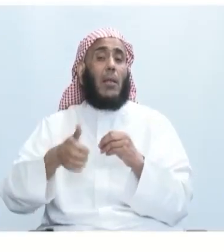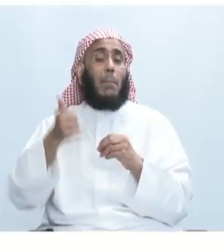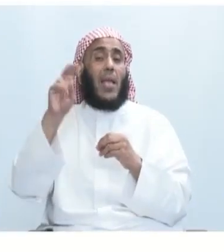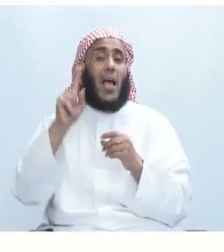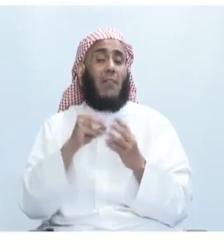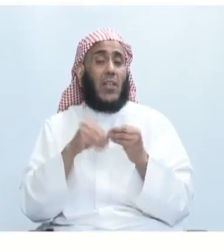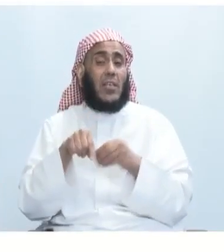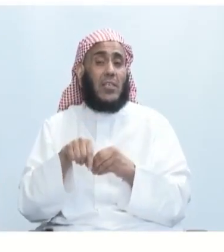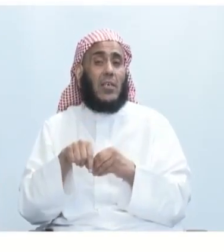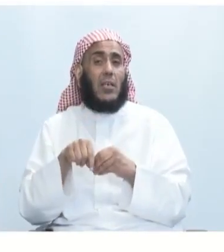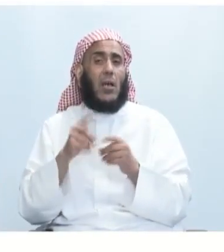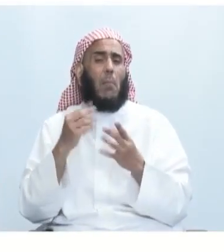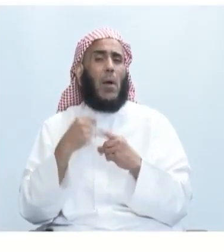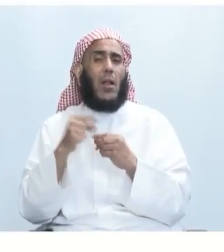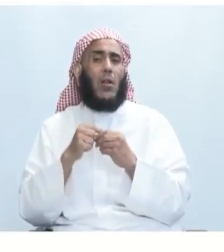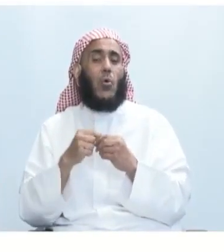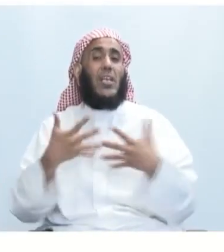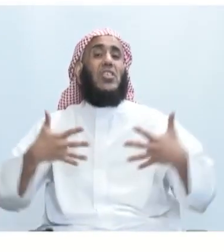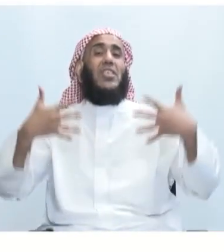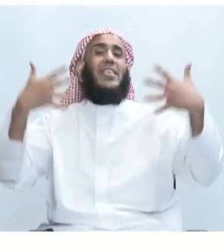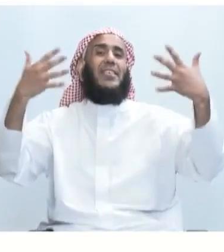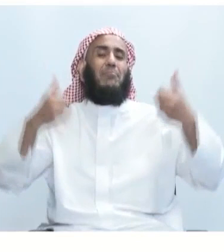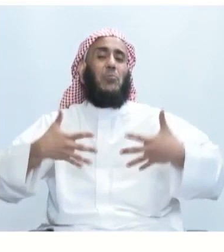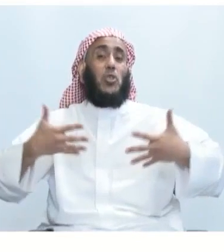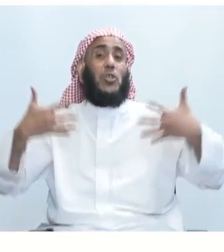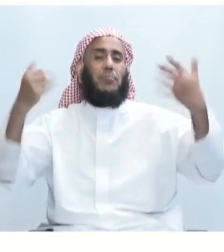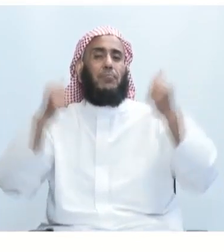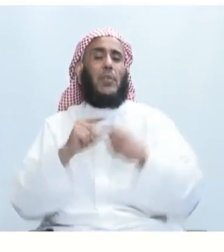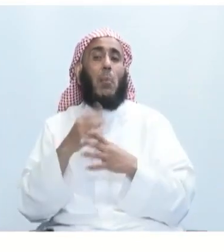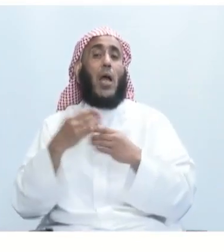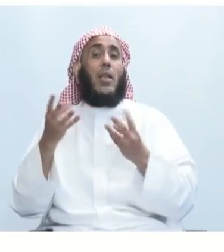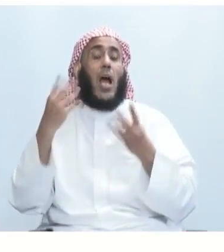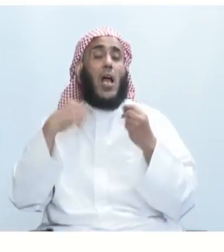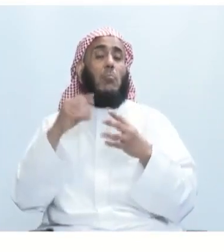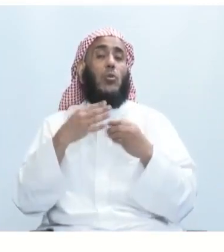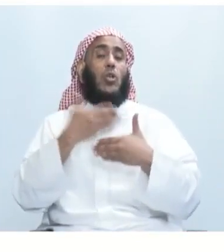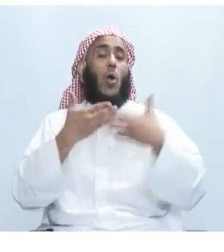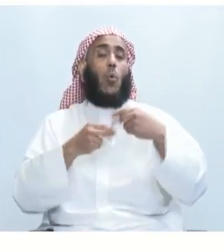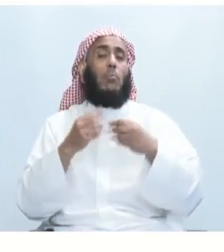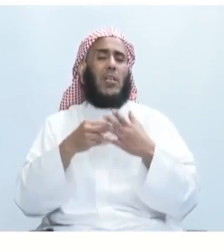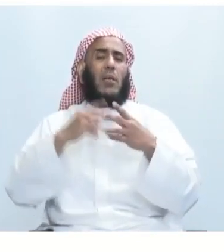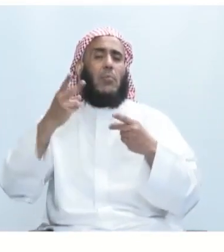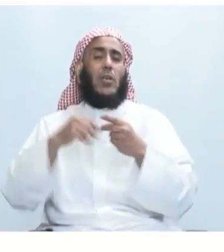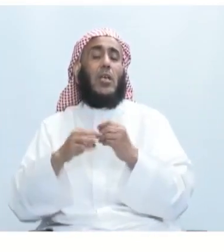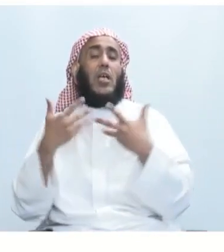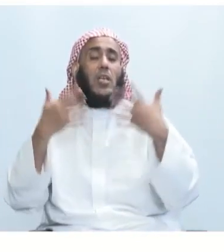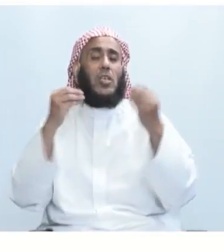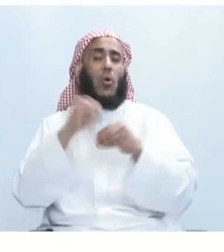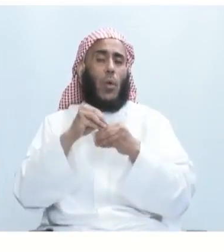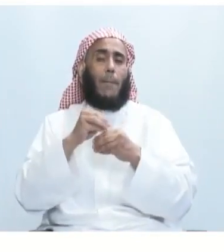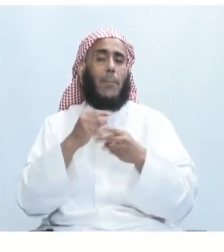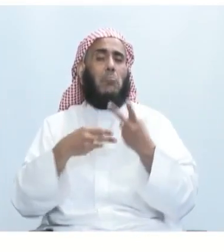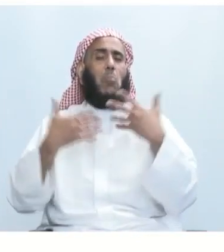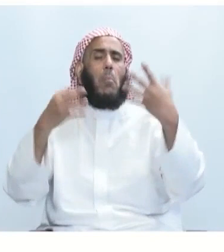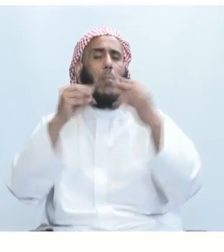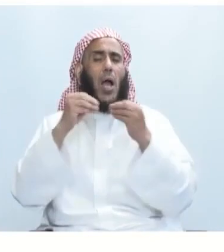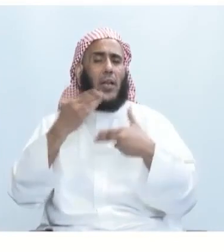هذا النص هنا مراد بعلم الكيمياء هنا الشعر هنا الشعر كما ان علم الكيمياء يتكون من تراكيب المواد المختلفه كذلك الشعر يتكون من تراكيب